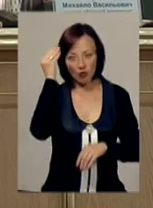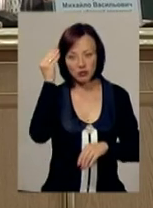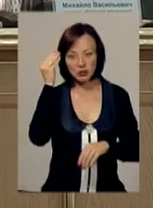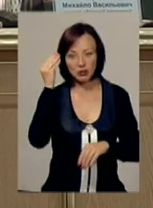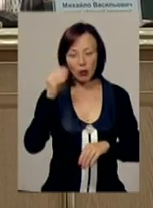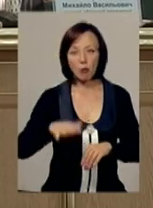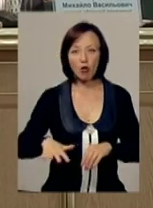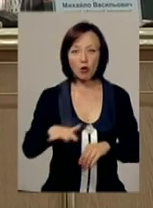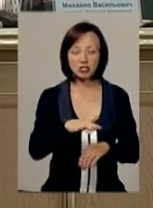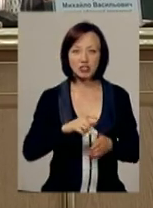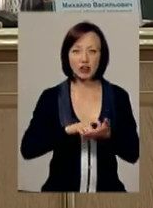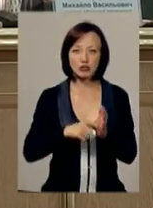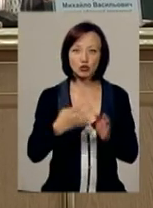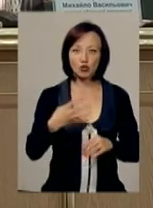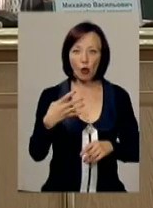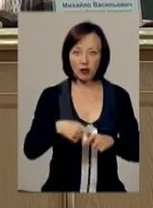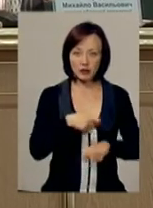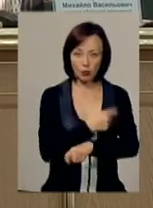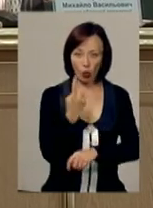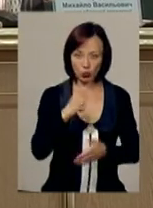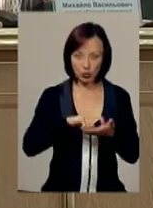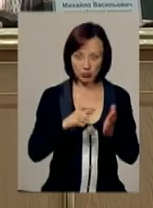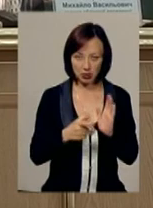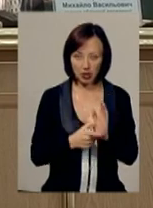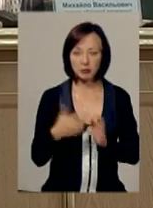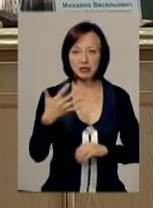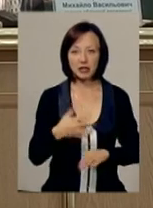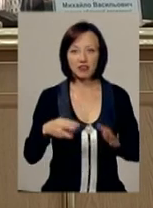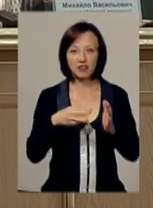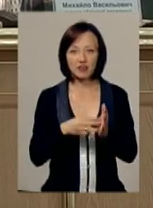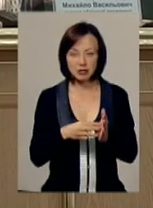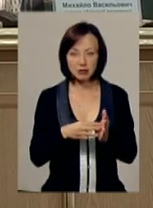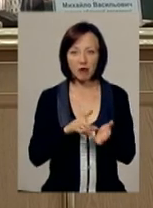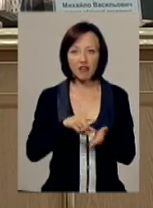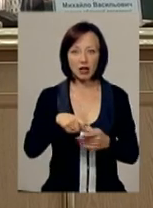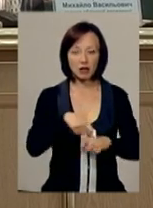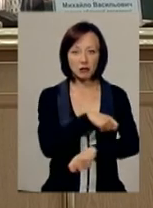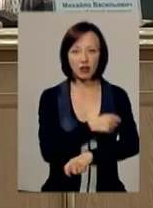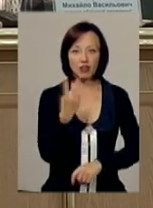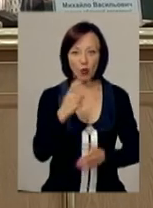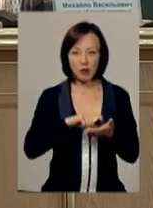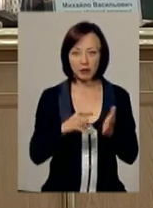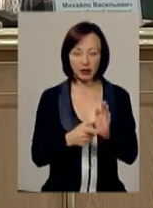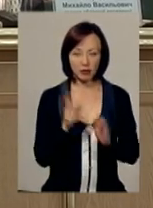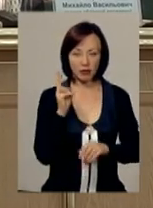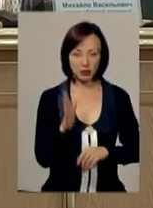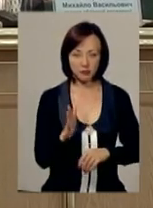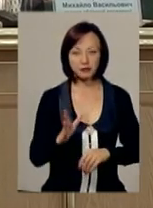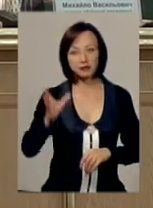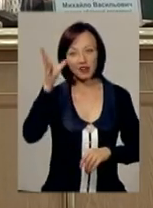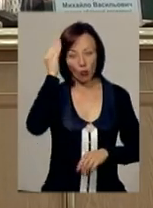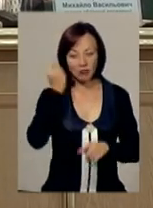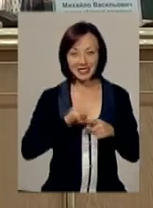будівельними нормами, 40 метрів квадратних однокімнатна квартира та 58 метрів квадратних двокімнатна квартира. Враховуючи